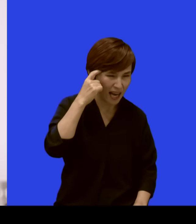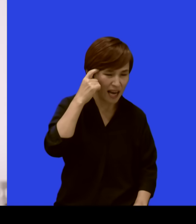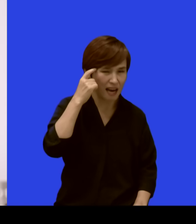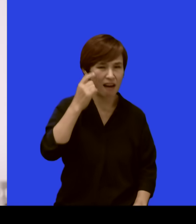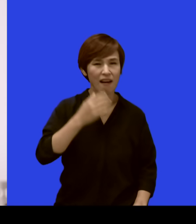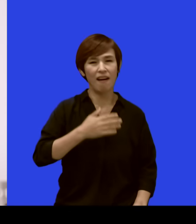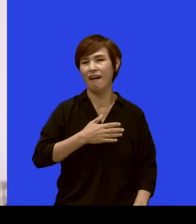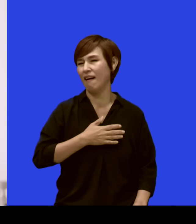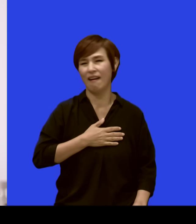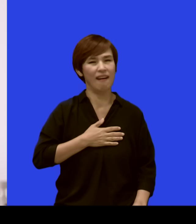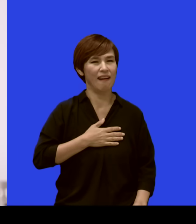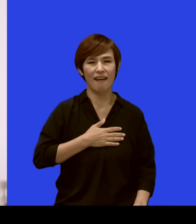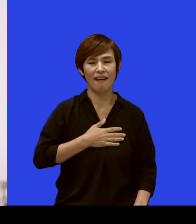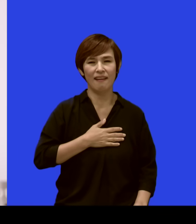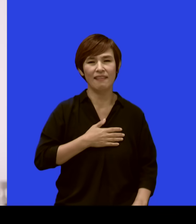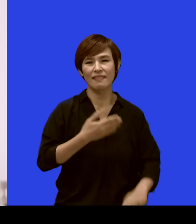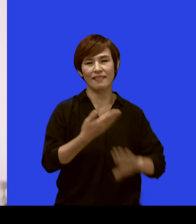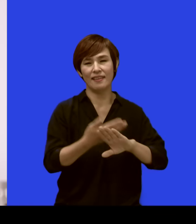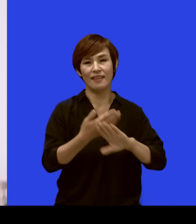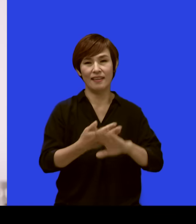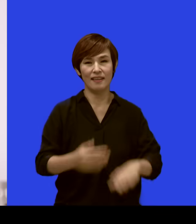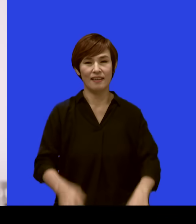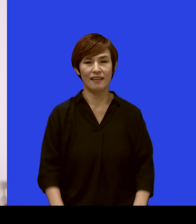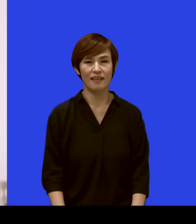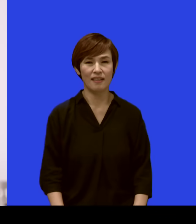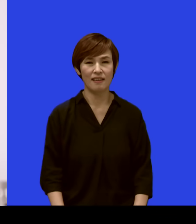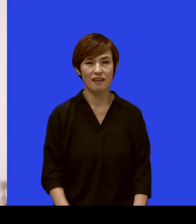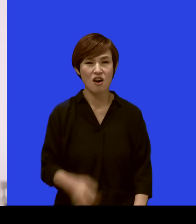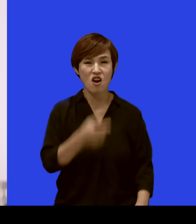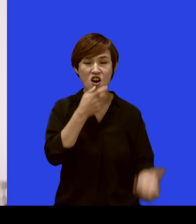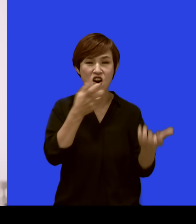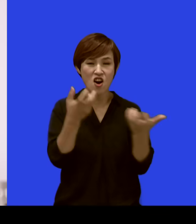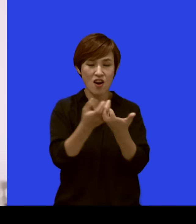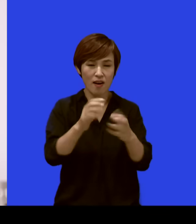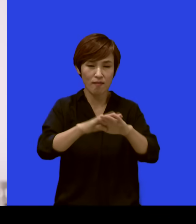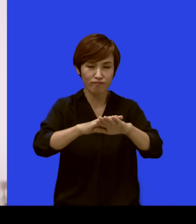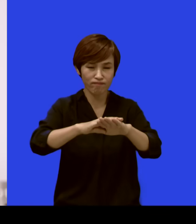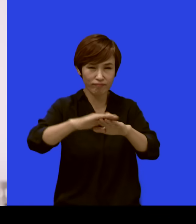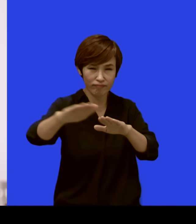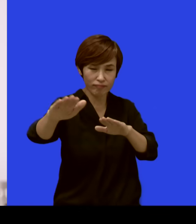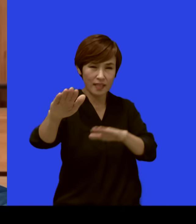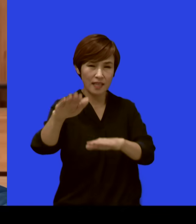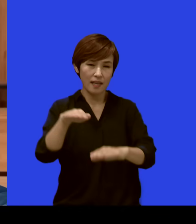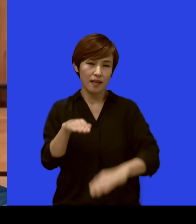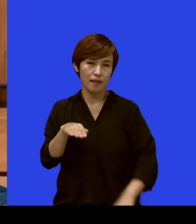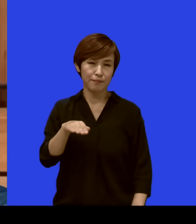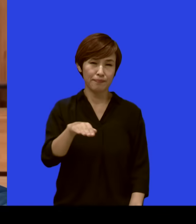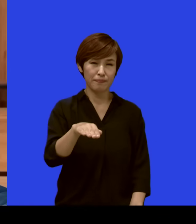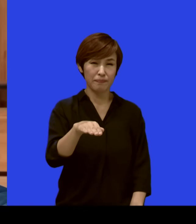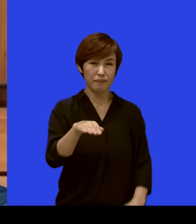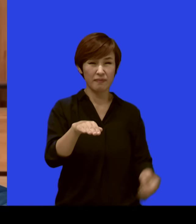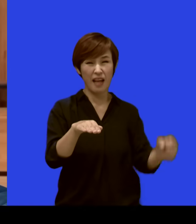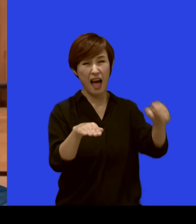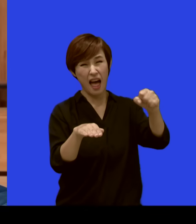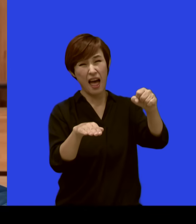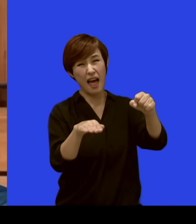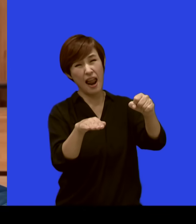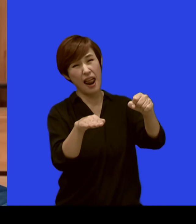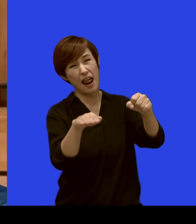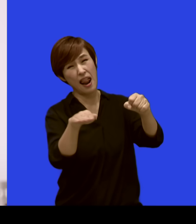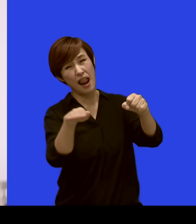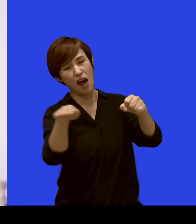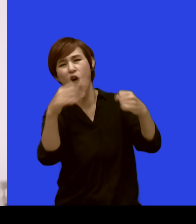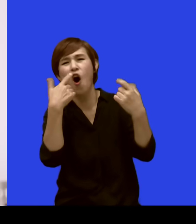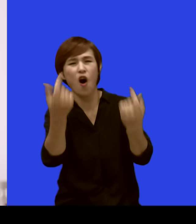의지와 마치 이렇게 빙판 위에 이게 차가 미끄러지면 핸들을 아무리 돌려도 안 되잖아요. 그런